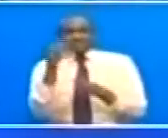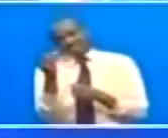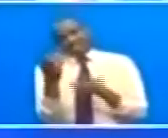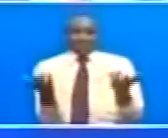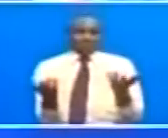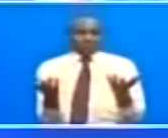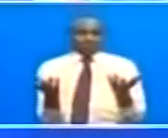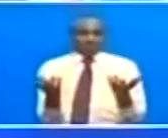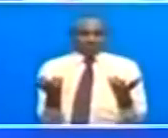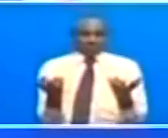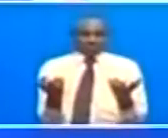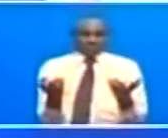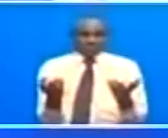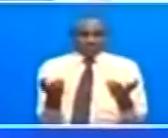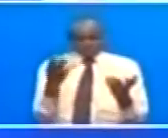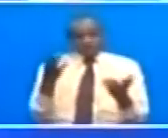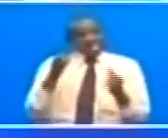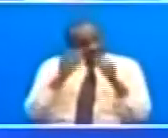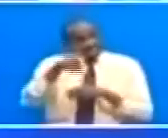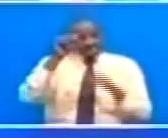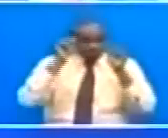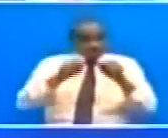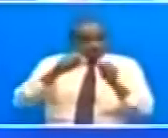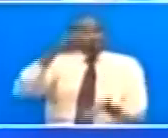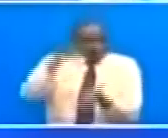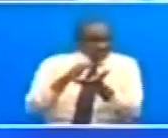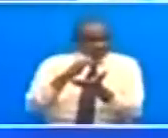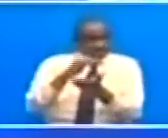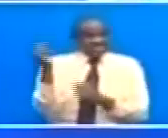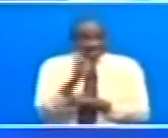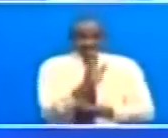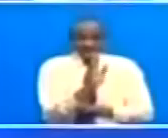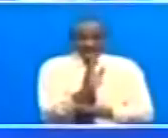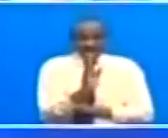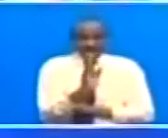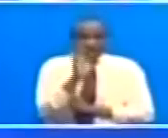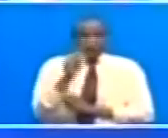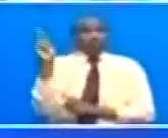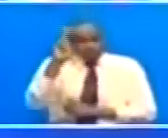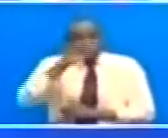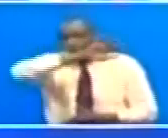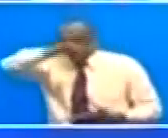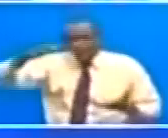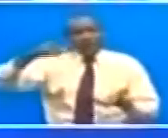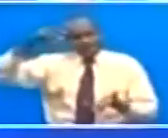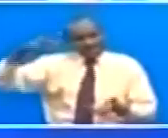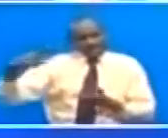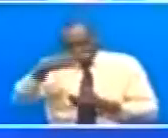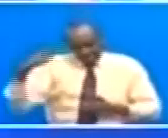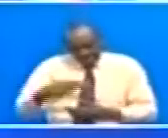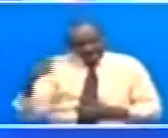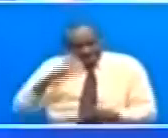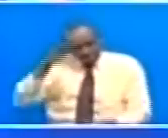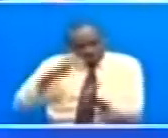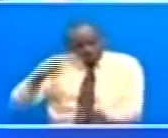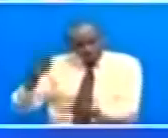16,920 bob. Kwa hiyo kama hiyo inawezekana kukatwa kutoka Uhuru Kenyatta mpaka hao watu wa chini, si